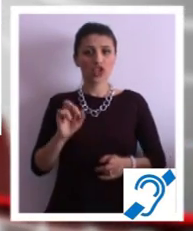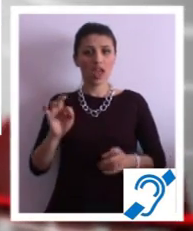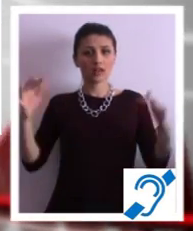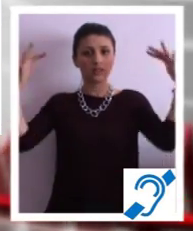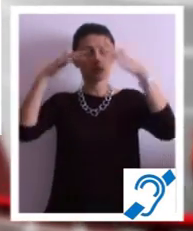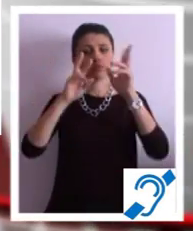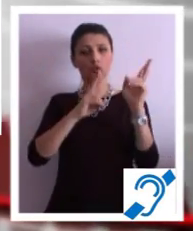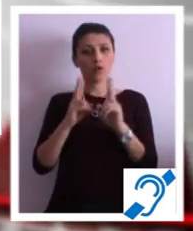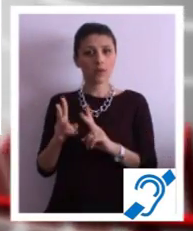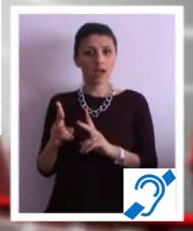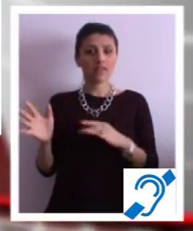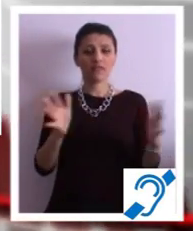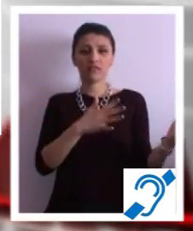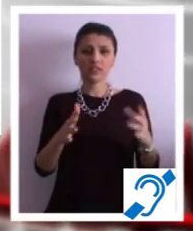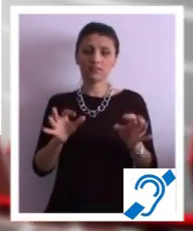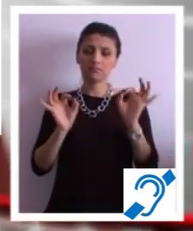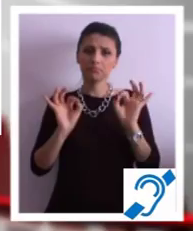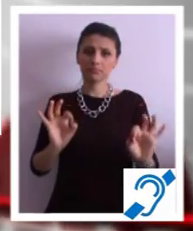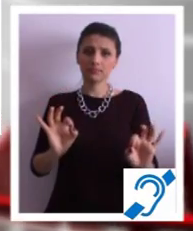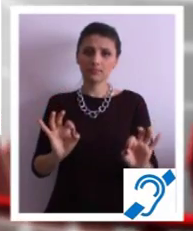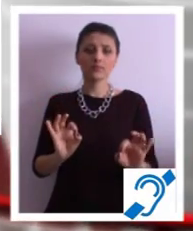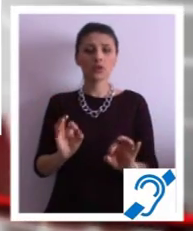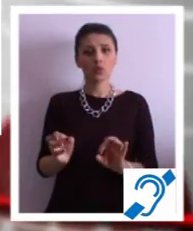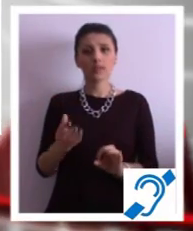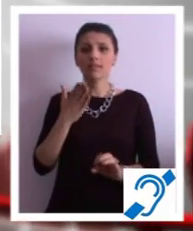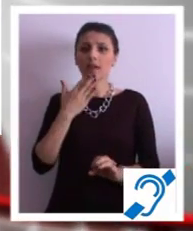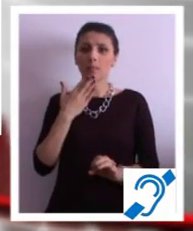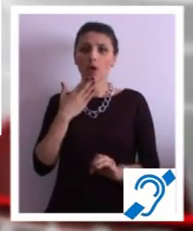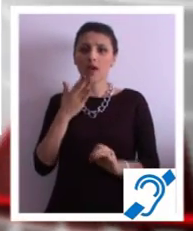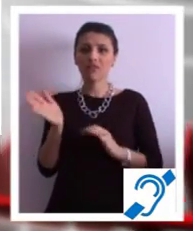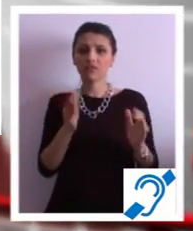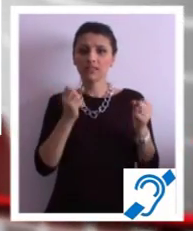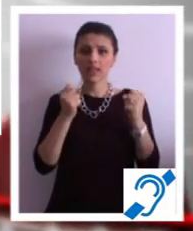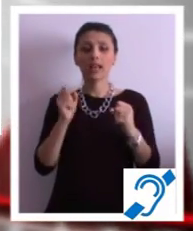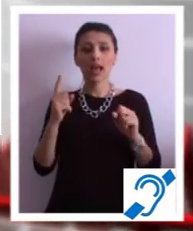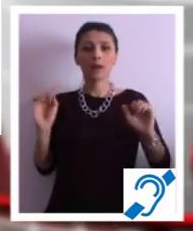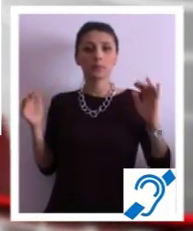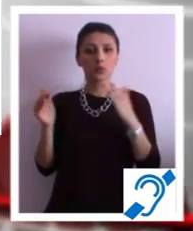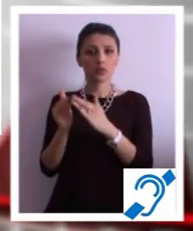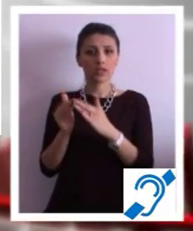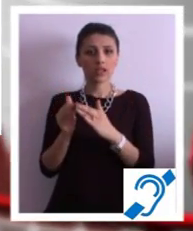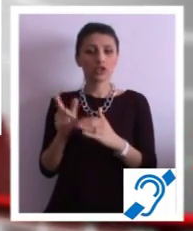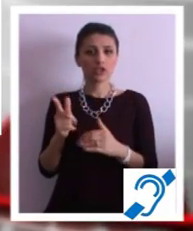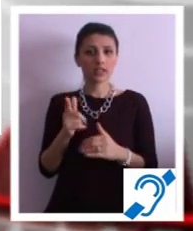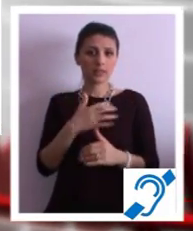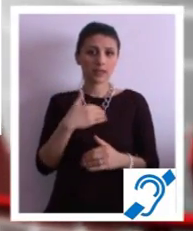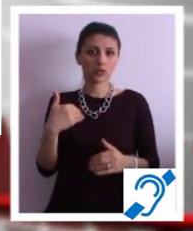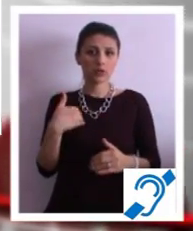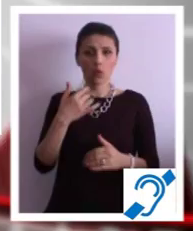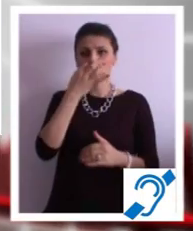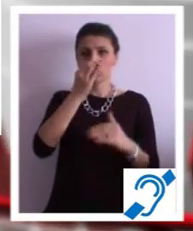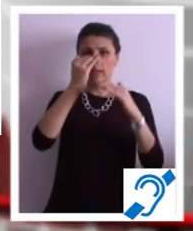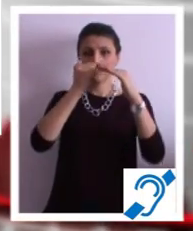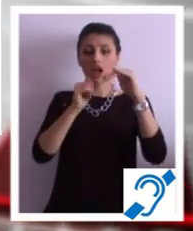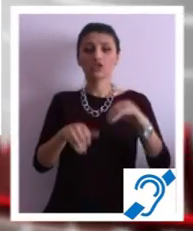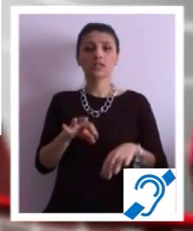mai mult senin, vânt moderat cu intensificări temporare cu precădere la munte, iar presiunea atmosferică în scădere, în